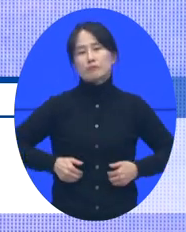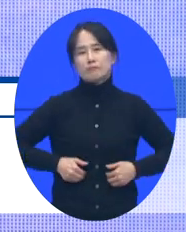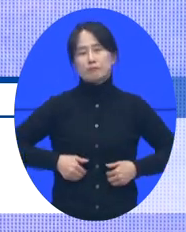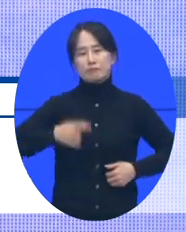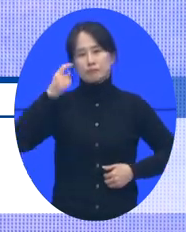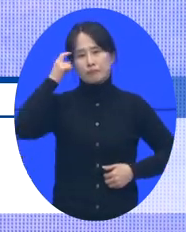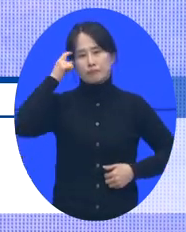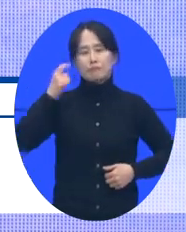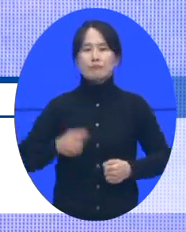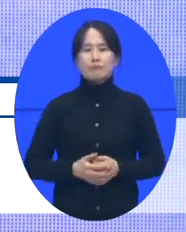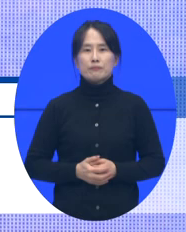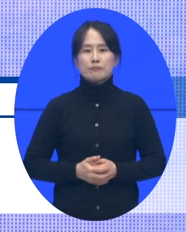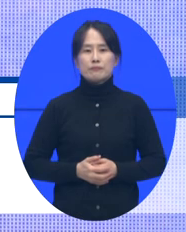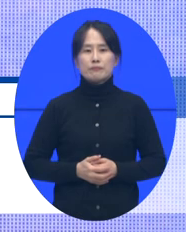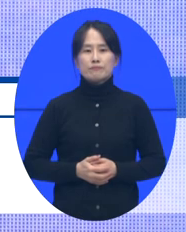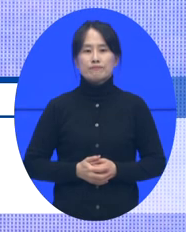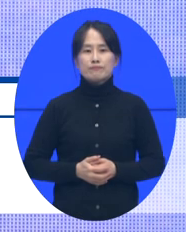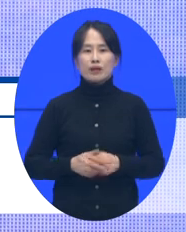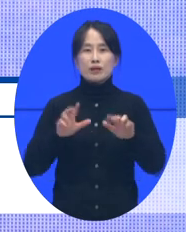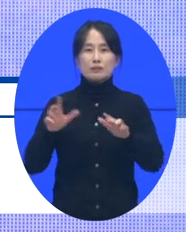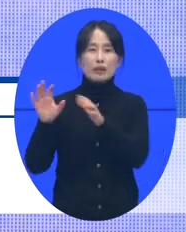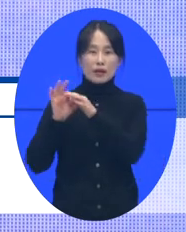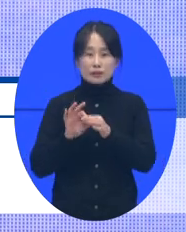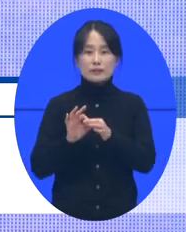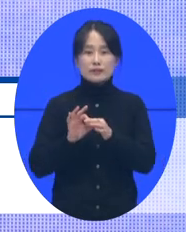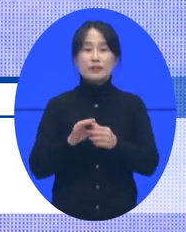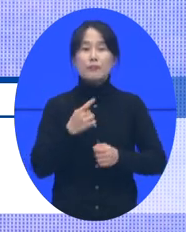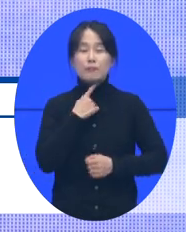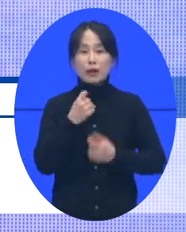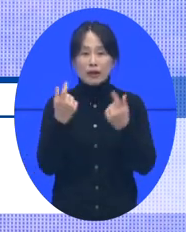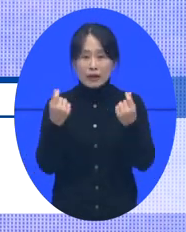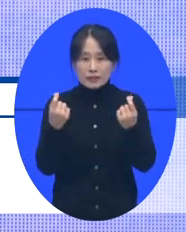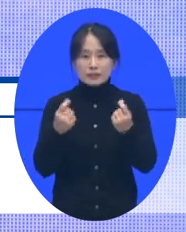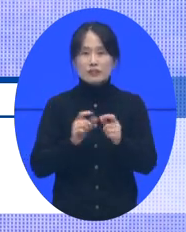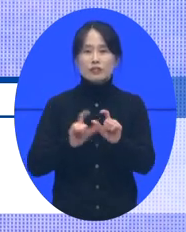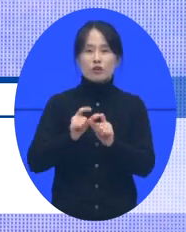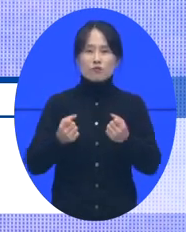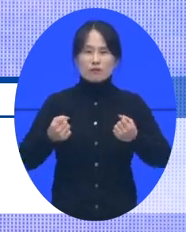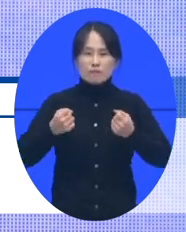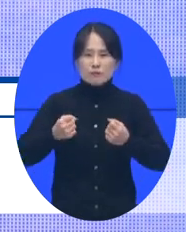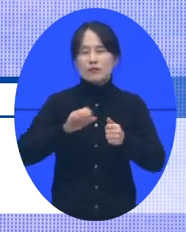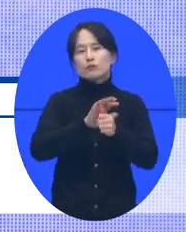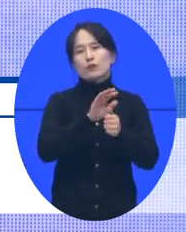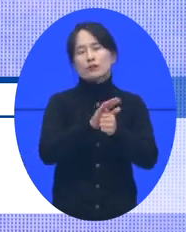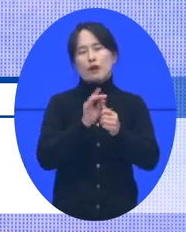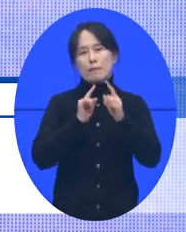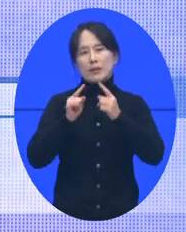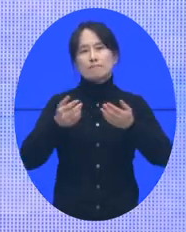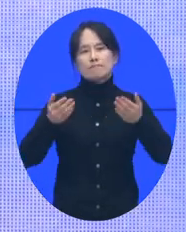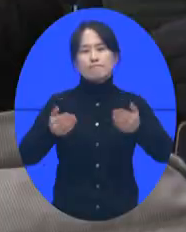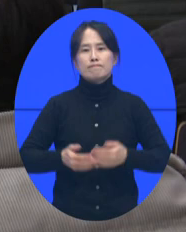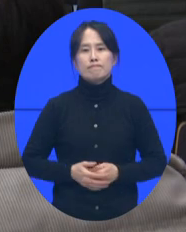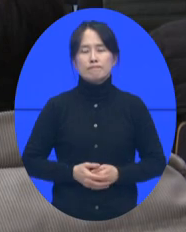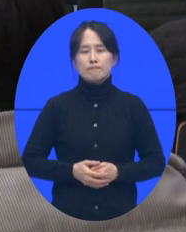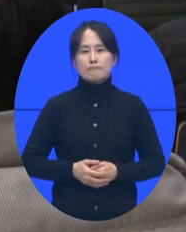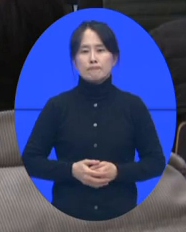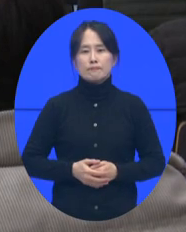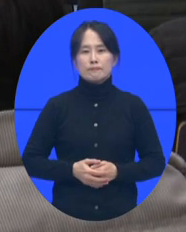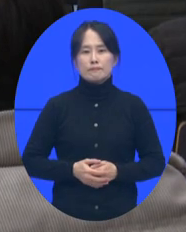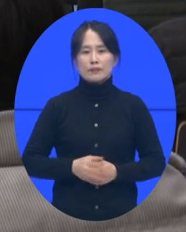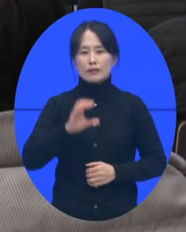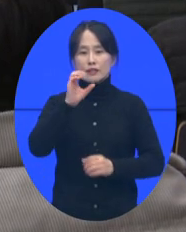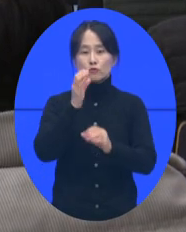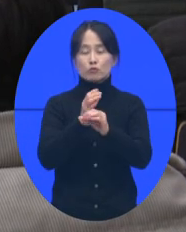관심과 지원이 필요하다고 생각을 합니다. 지금껏 해왔던 것처럼 더욱더 심있게 하겠다는 말씀을 드립니다.